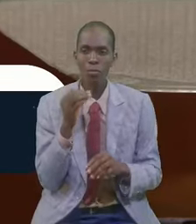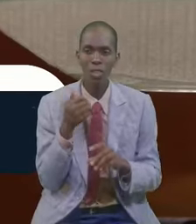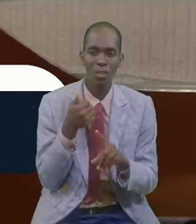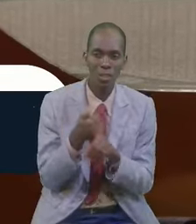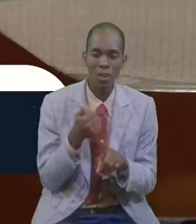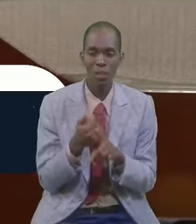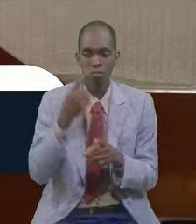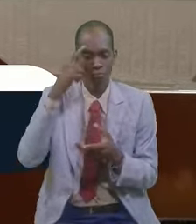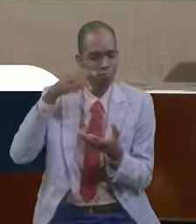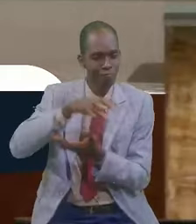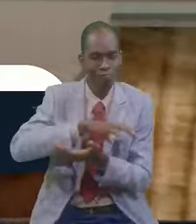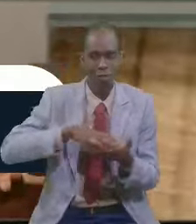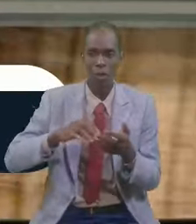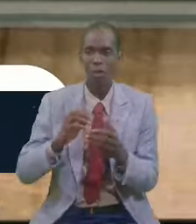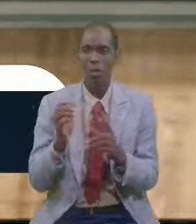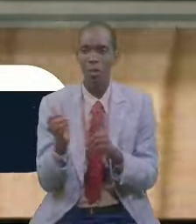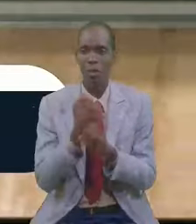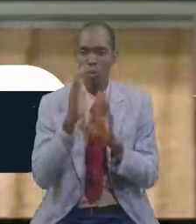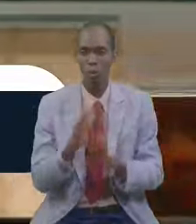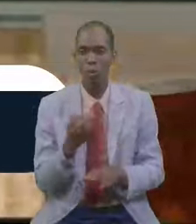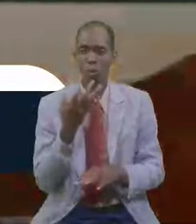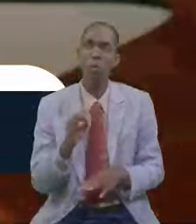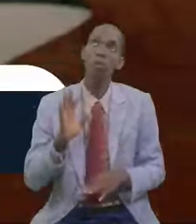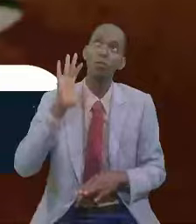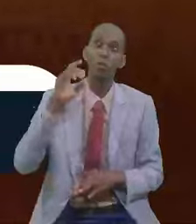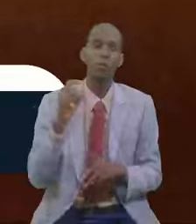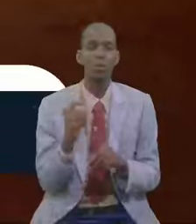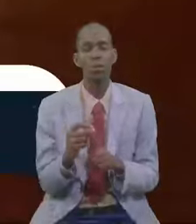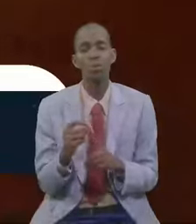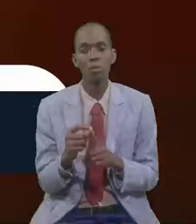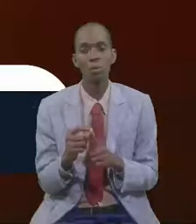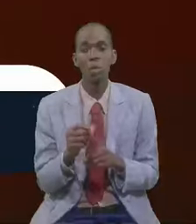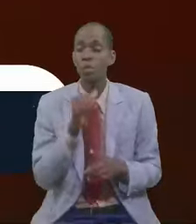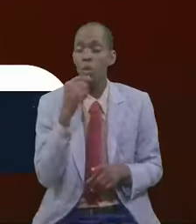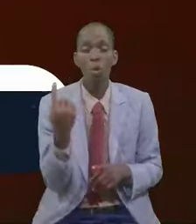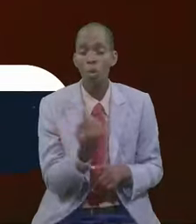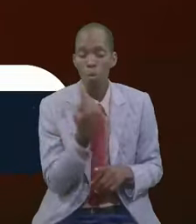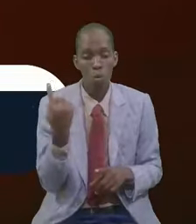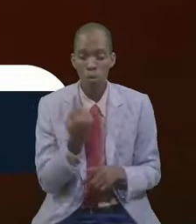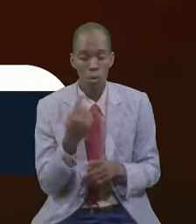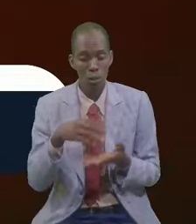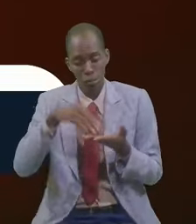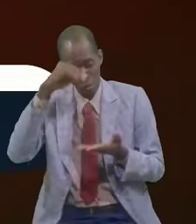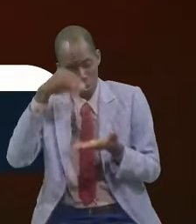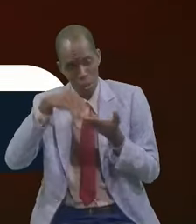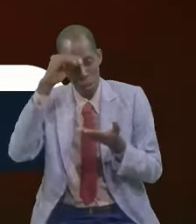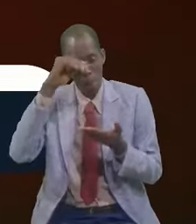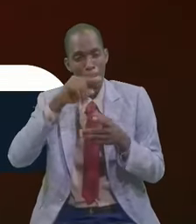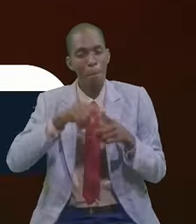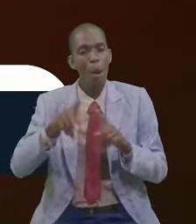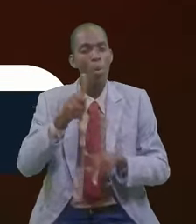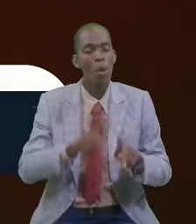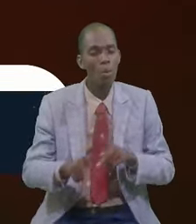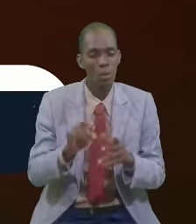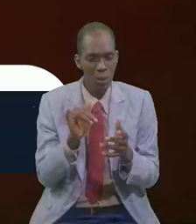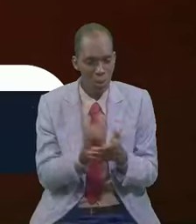s'abusant de sa parole. Non seulement ils sont auditeurs, mais des gens qui prennent la parole, des